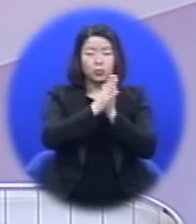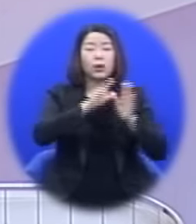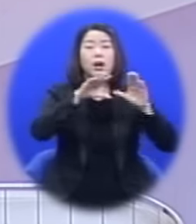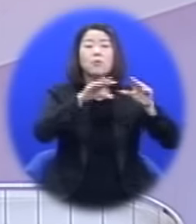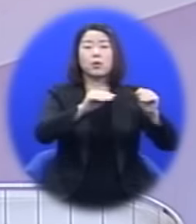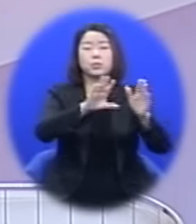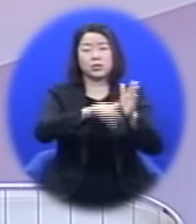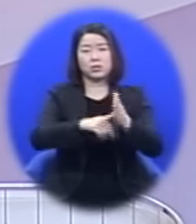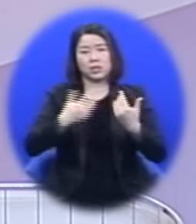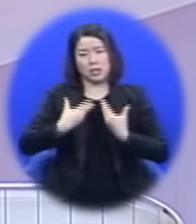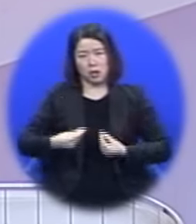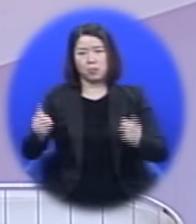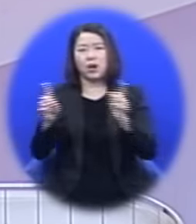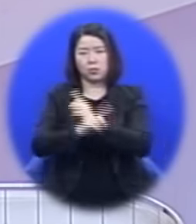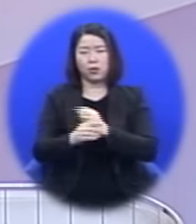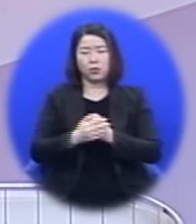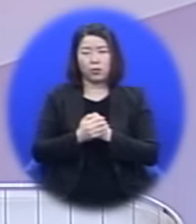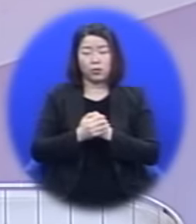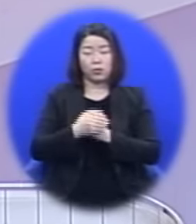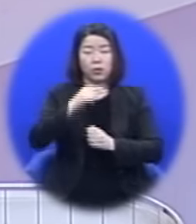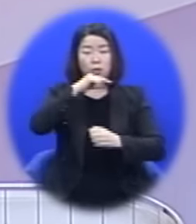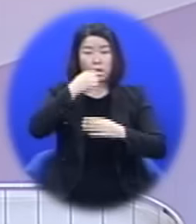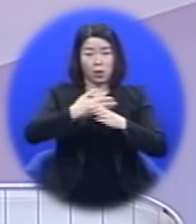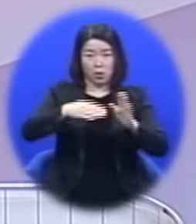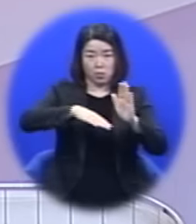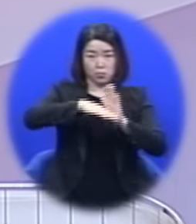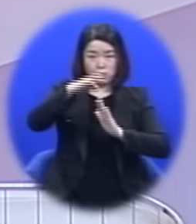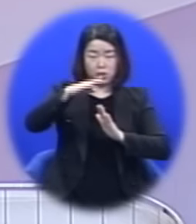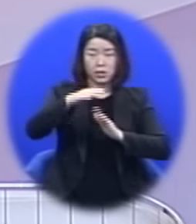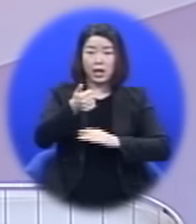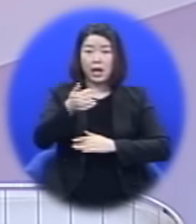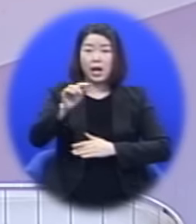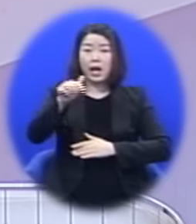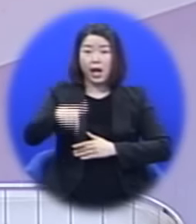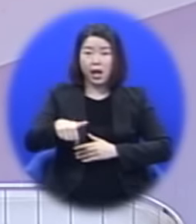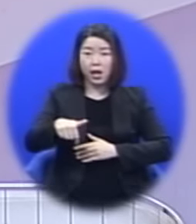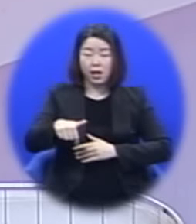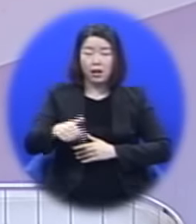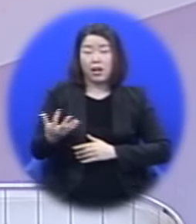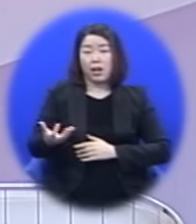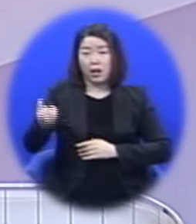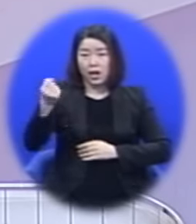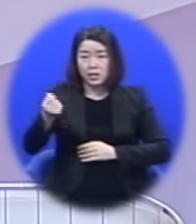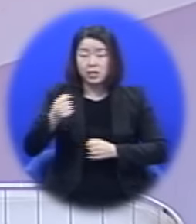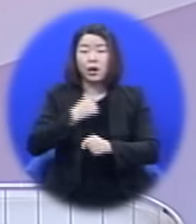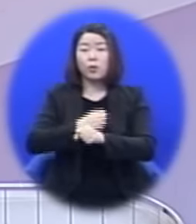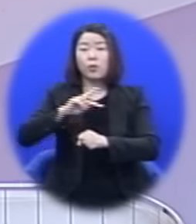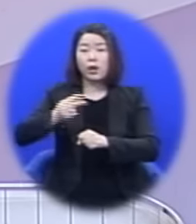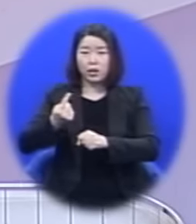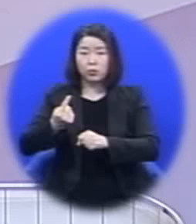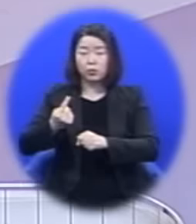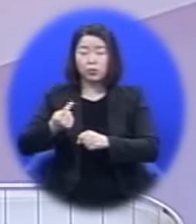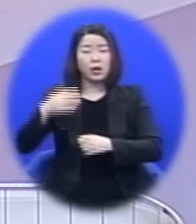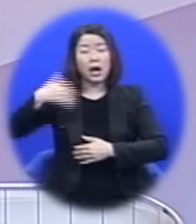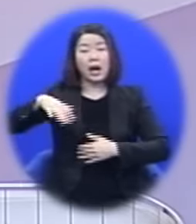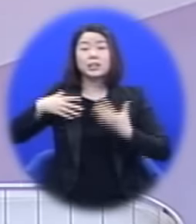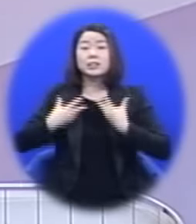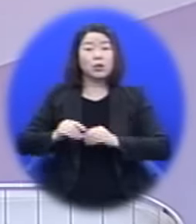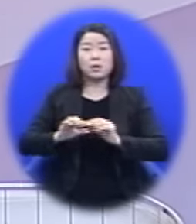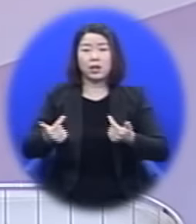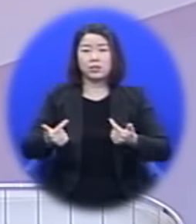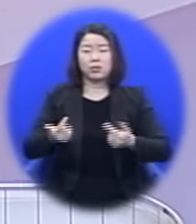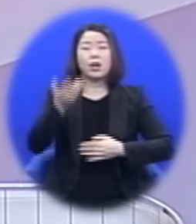북한이 핵무기를 가진다고 해도 아직까지 절망은 아닙니다. 성도들이 기도하지 않게 되면 그때는 이제 끝이에요.